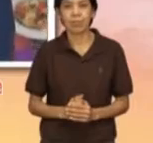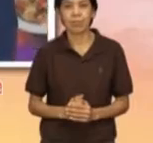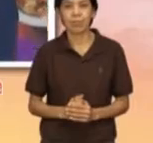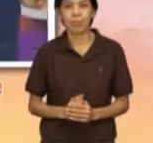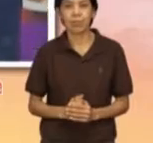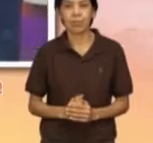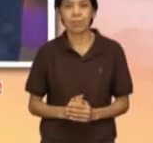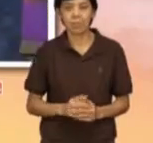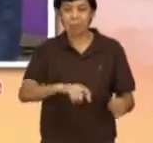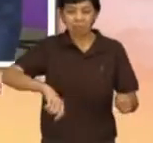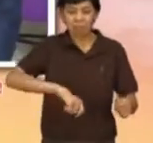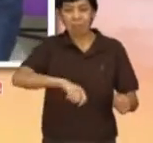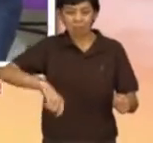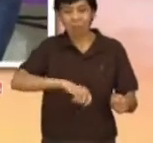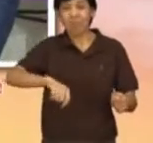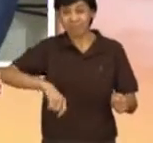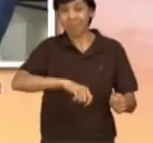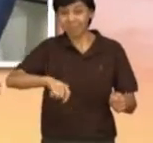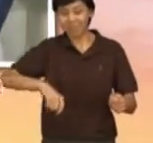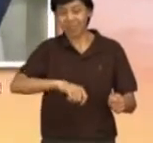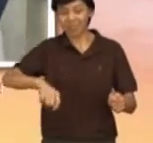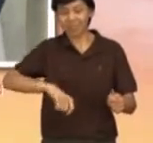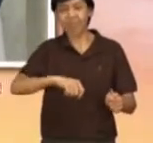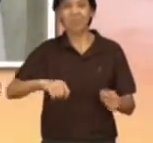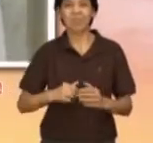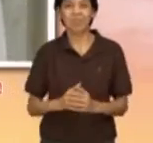้คนแรงนี่กระเด็น ดูกระเด็น